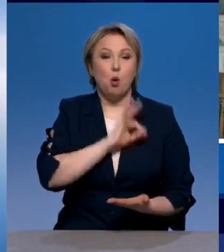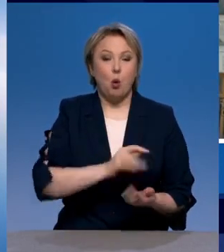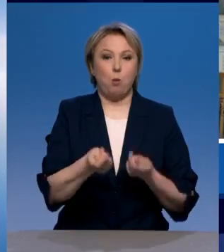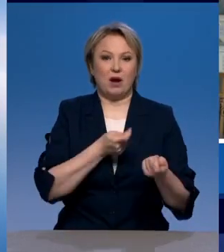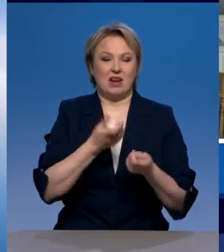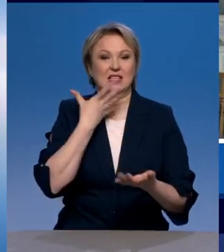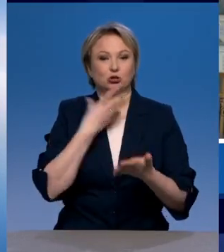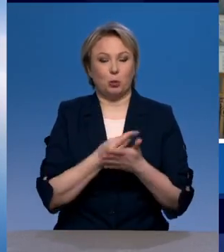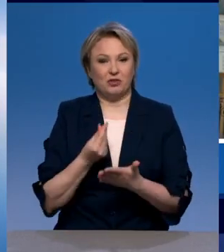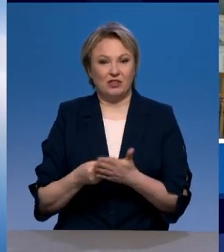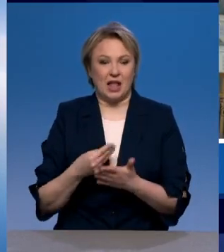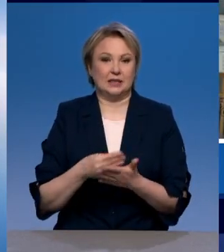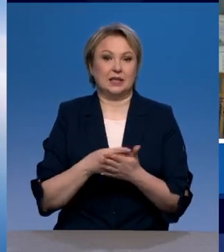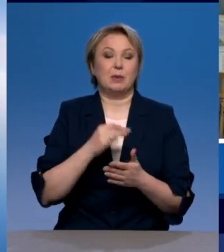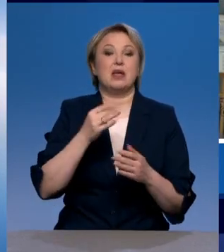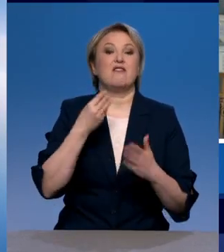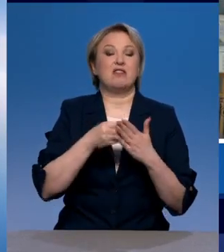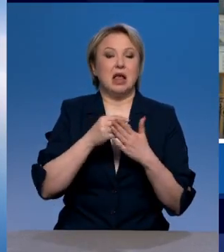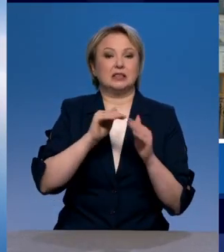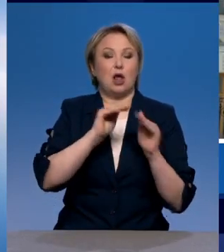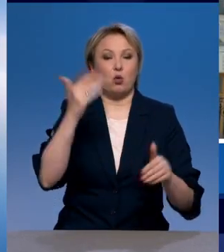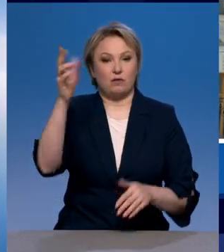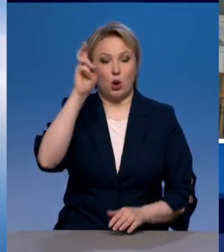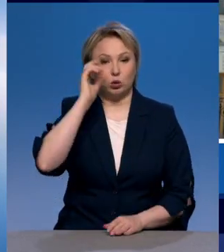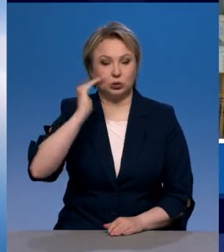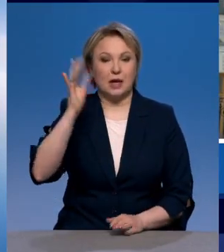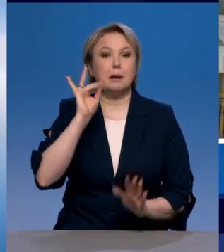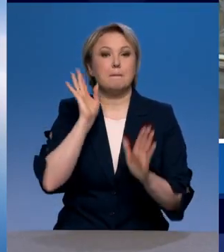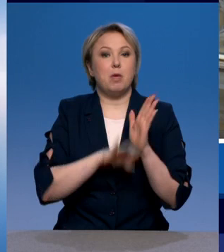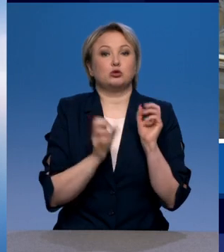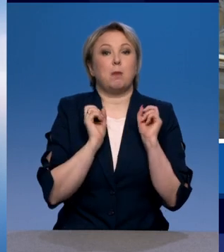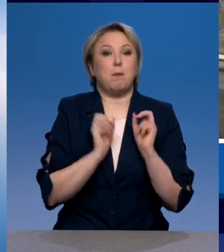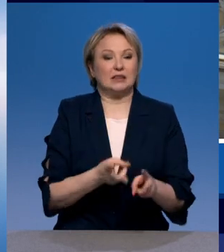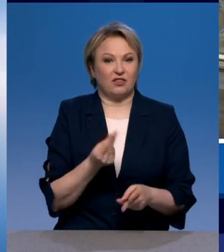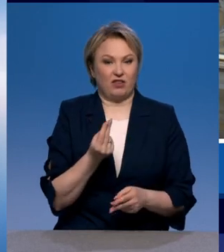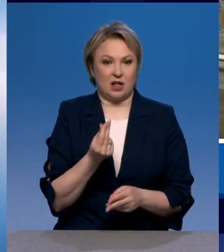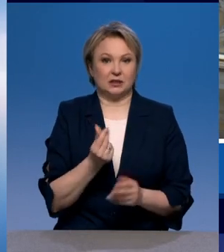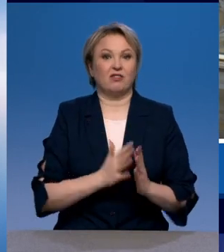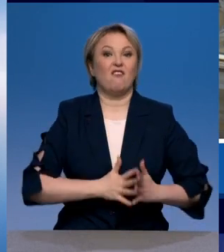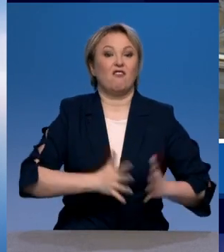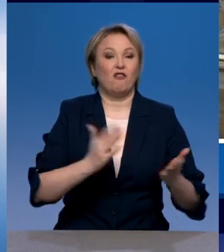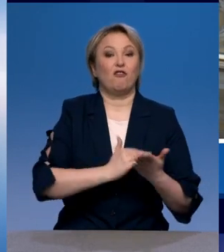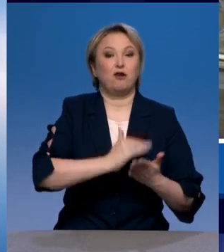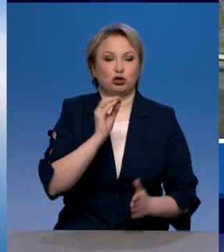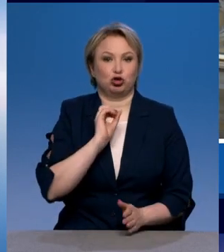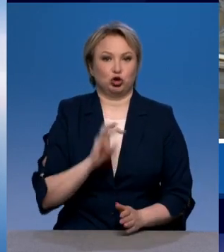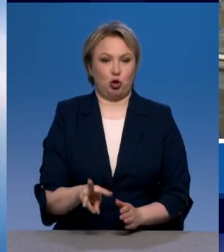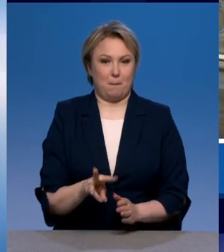на уровне государства. И безопасность финансовая также гораздо будет выше, чем она на сегодняшний день у